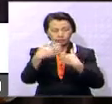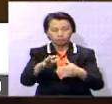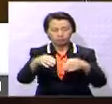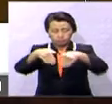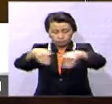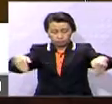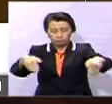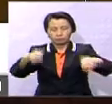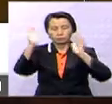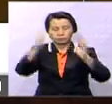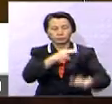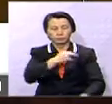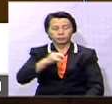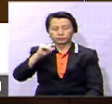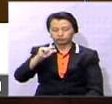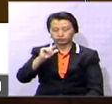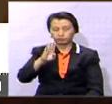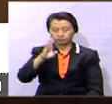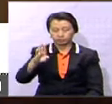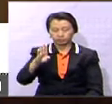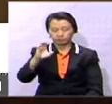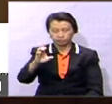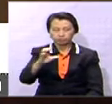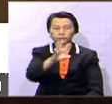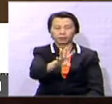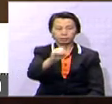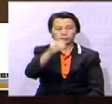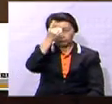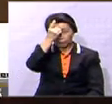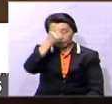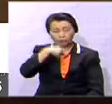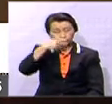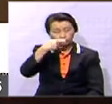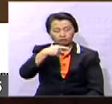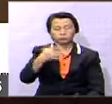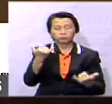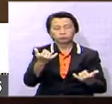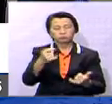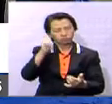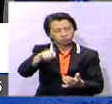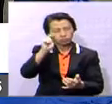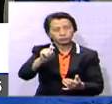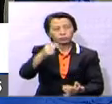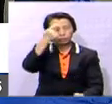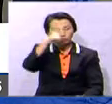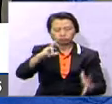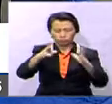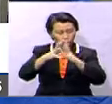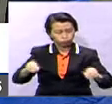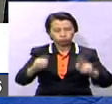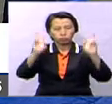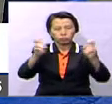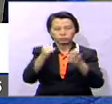sempadan Malaysia-Indonesia GBC ke-40, Datuk Seri Hishammuddin berkata antara lain ia diperlukan bagi menangani